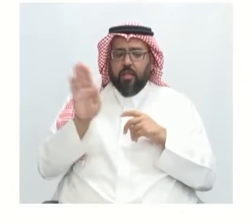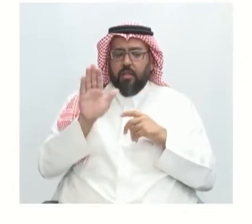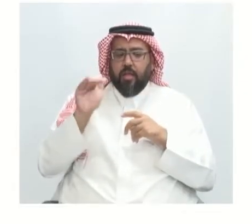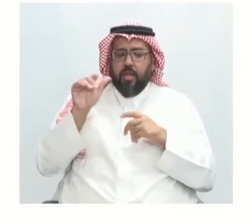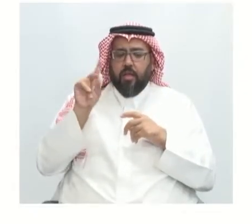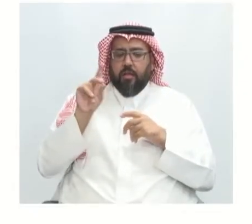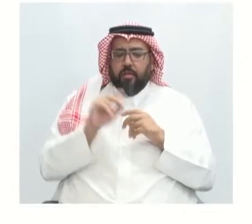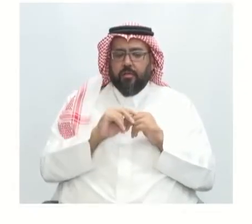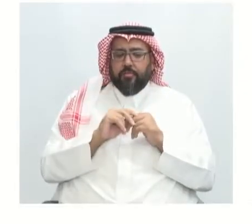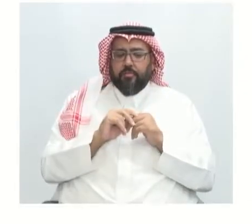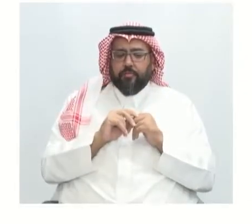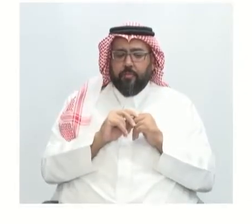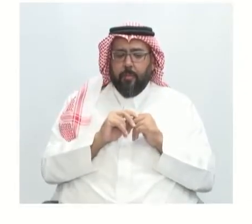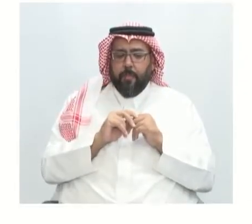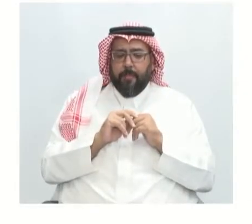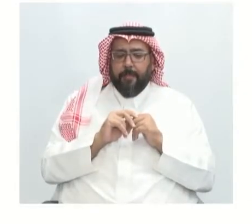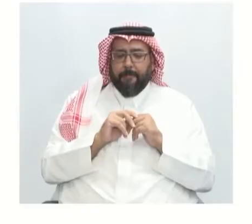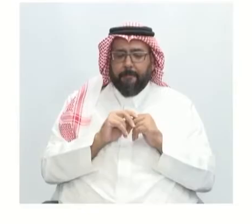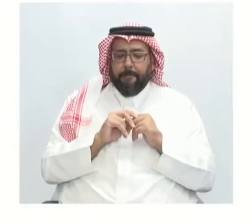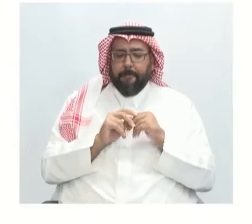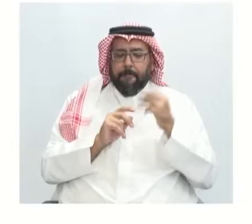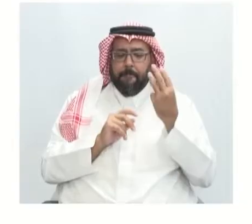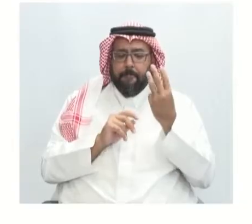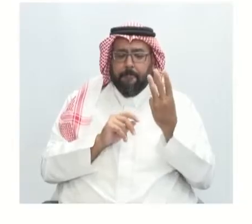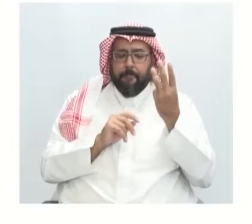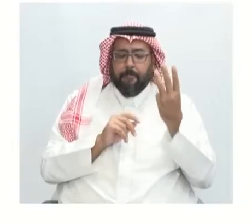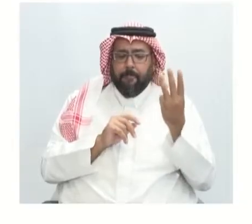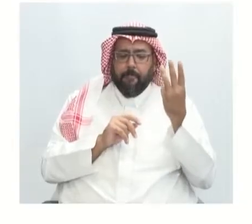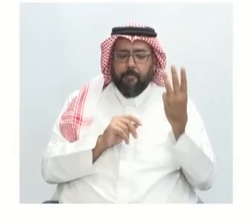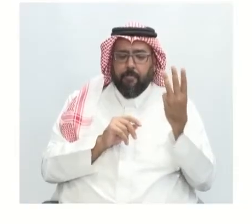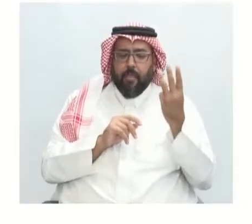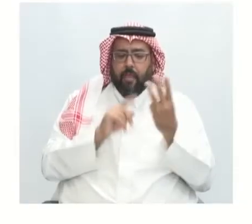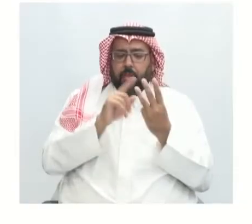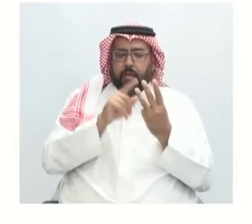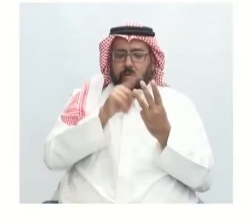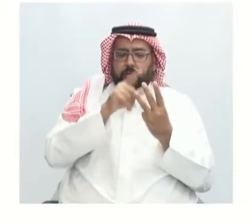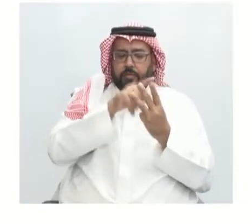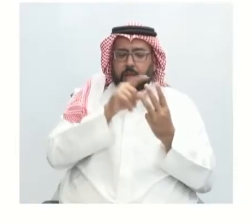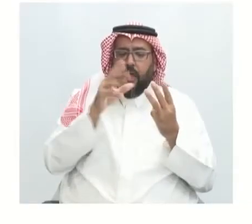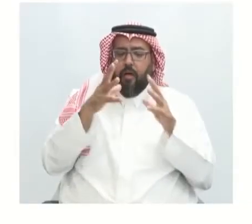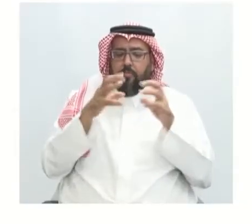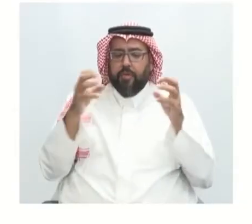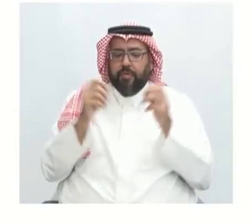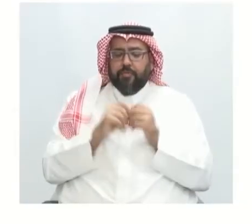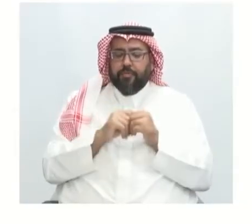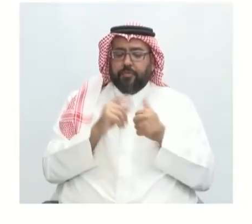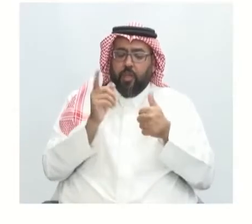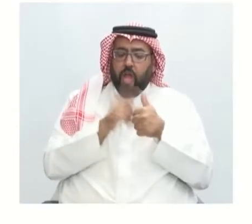اذا هذه هي ابنائي ثلاث جمل تكون معنى الصبر